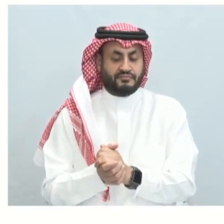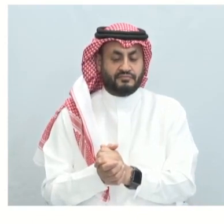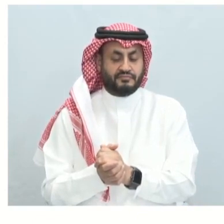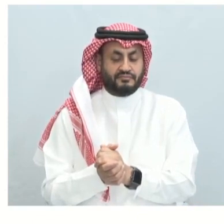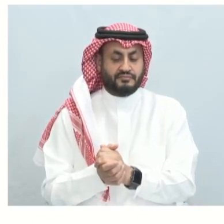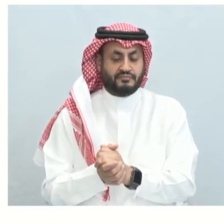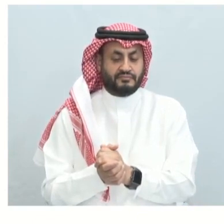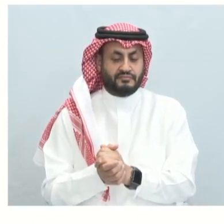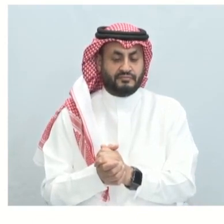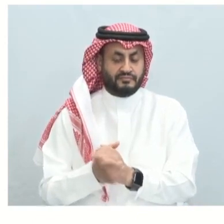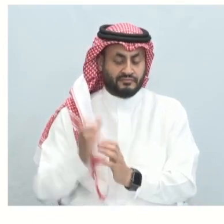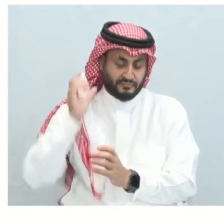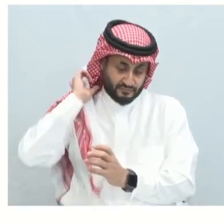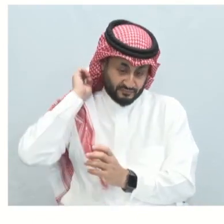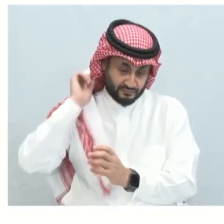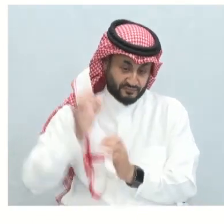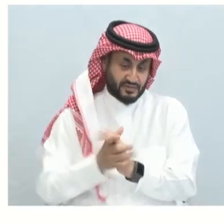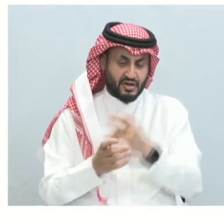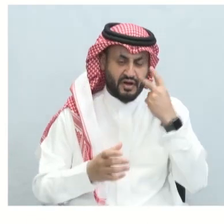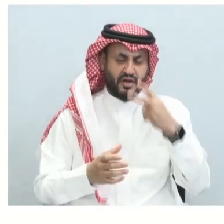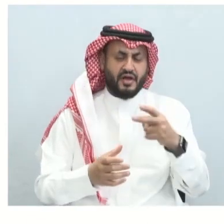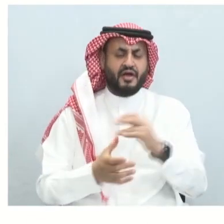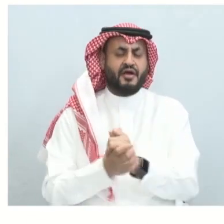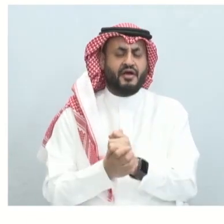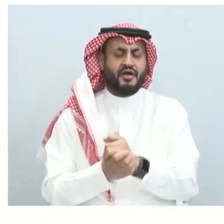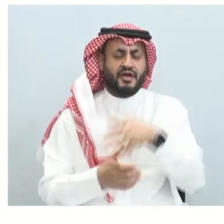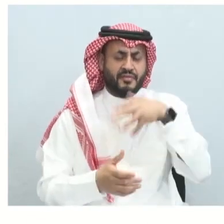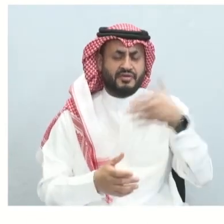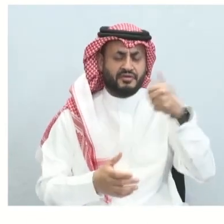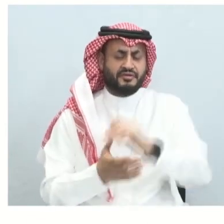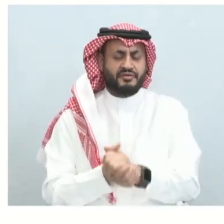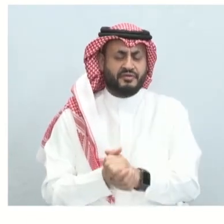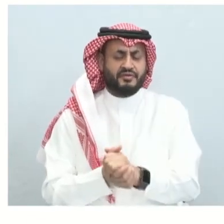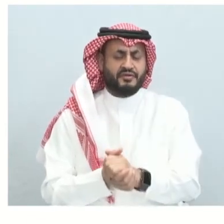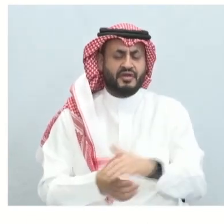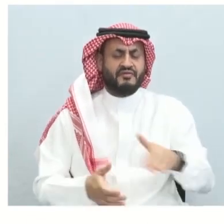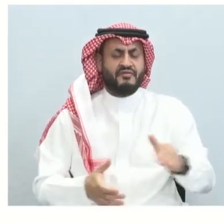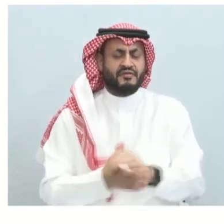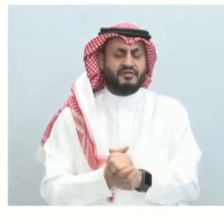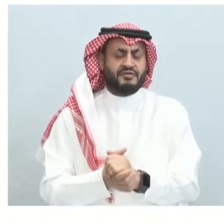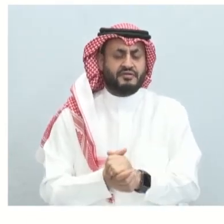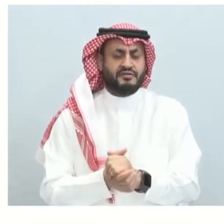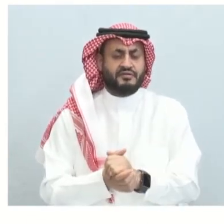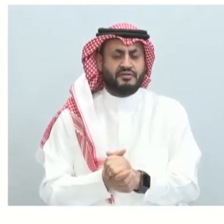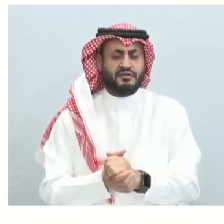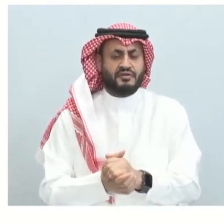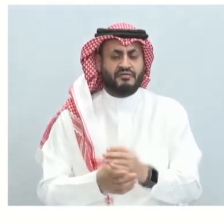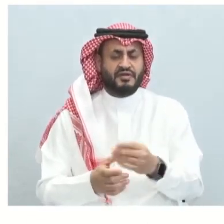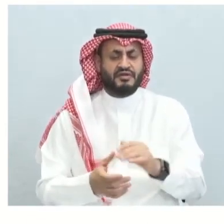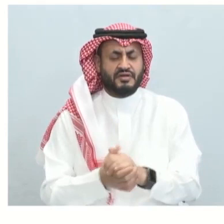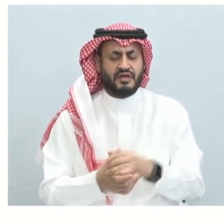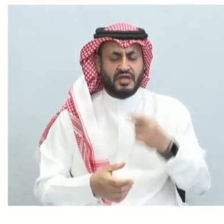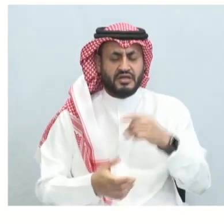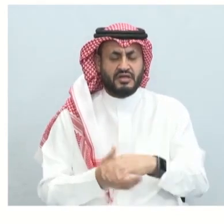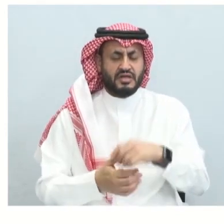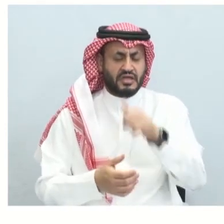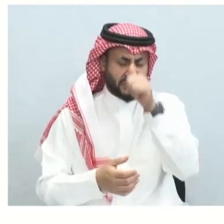ممازحه صلى الله عليه وسلم للصغار راى النبي صلى الله عليه وسلم طفلا صغيرا حزينا بسبب موت عصفور فق قال له النبي صلى الله عليه